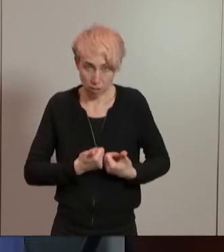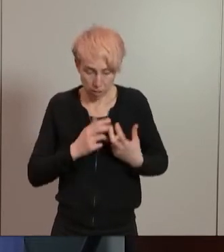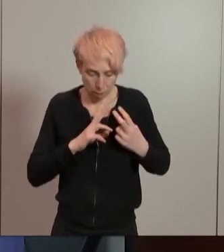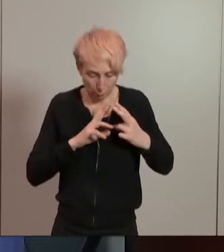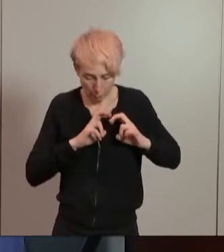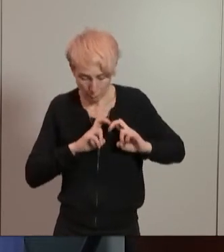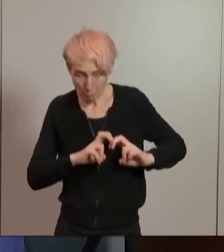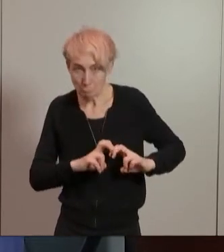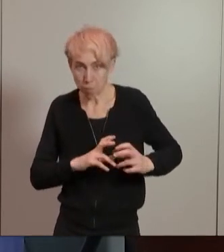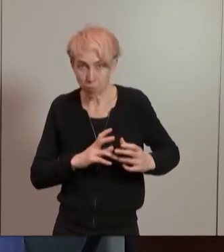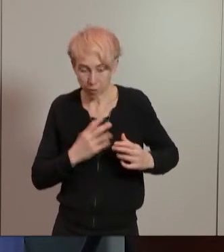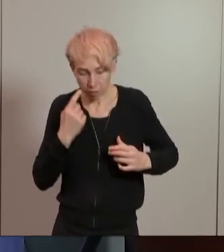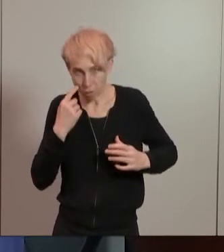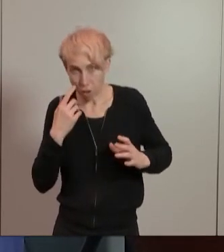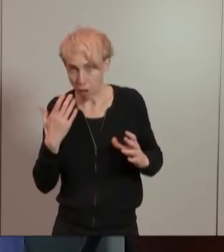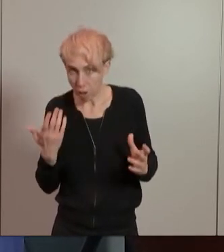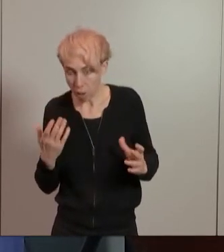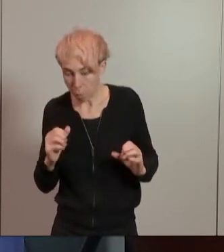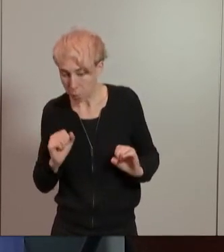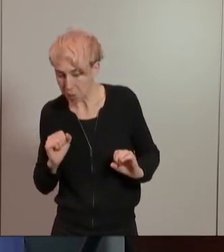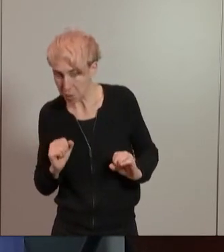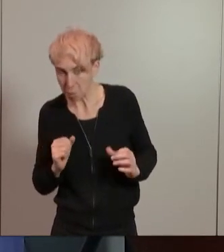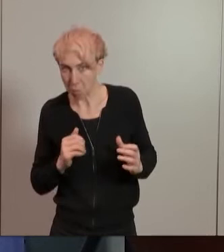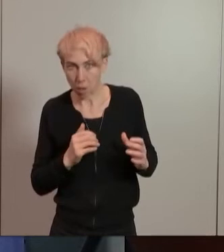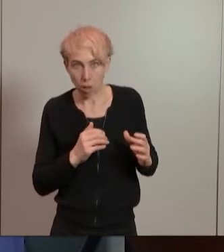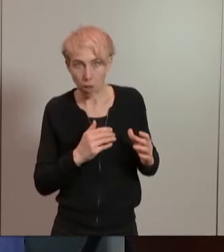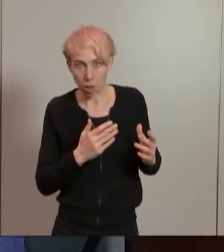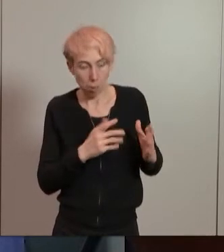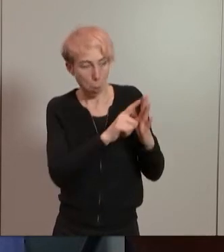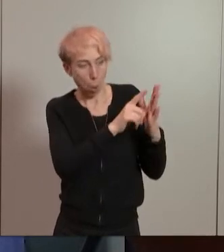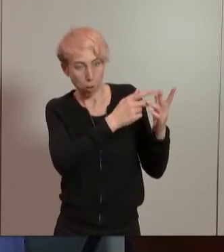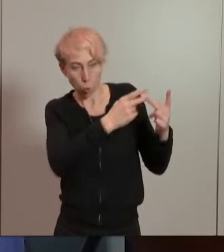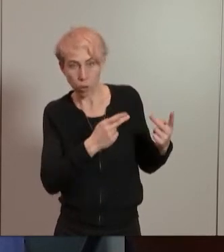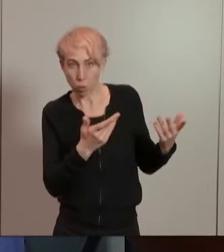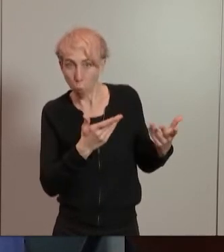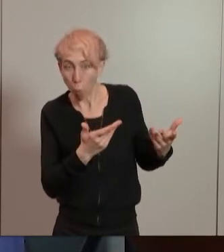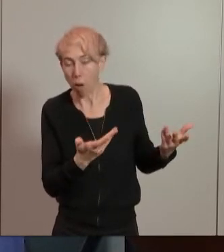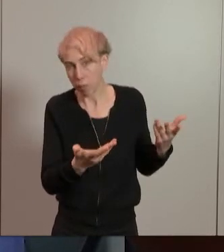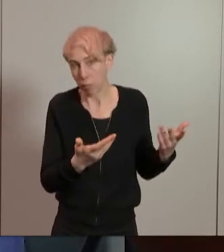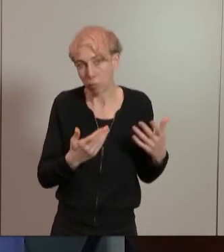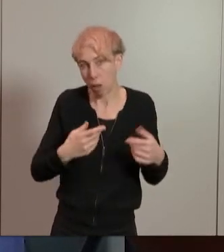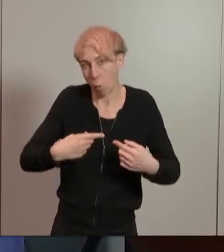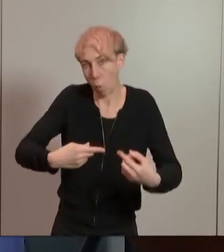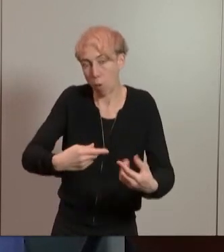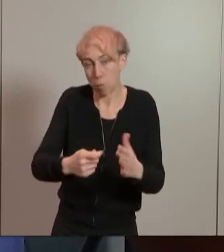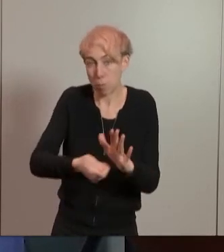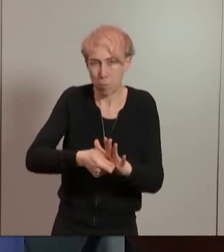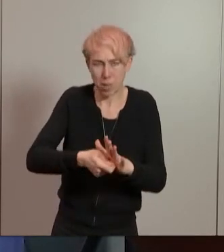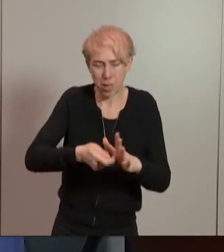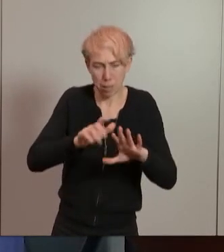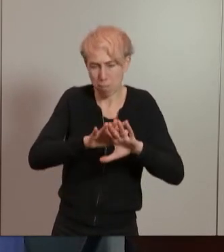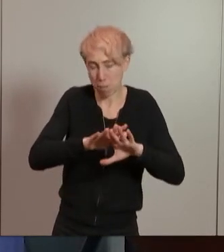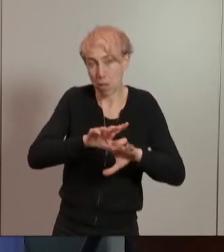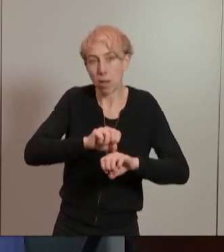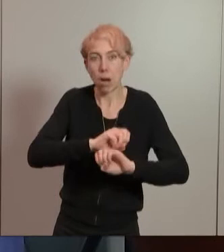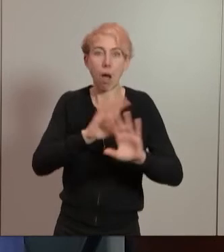précisément pour savoir quelles sont les possibilités juridiques de cette collaboration. Voilà. Donc, quand ça sera un petit peu plus avancé,